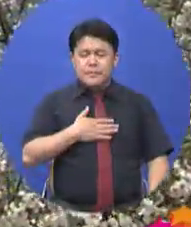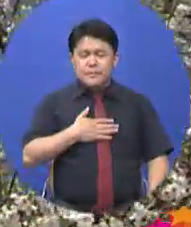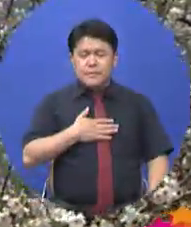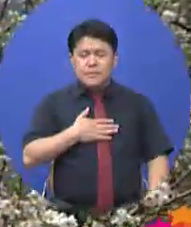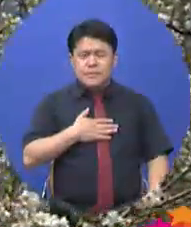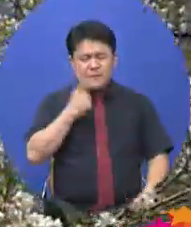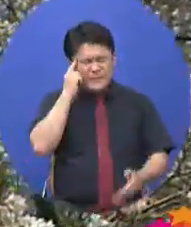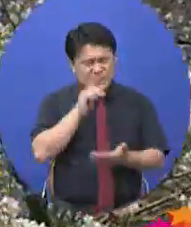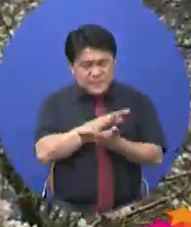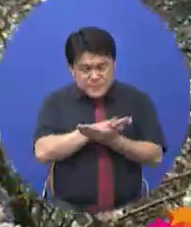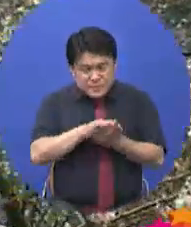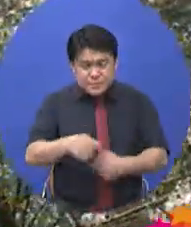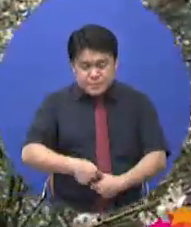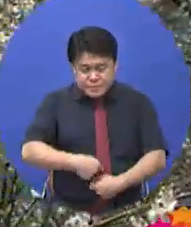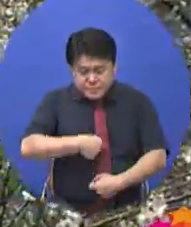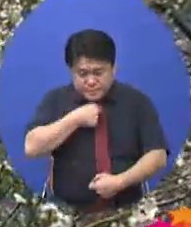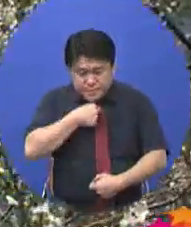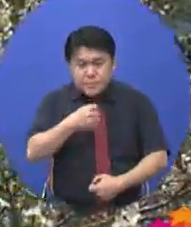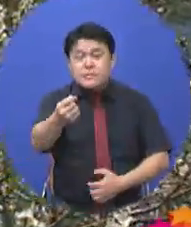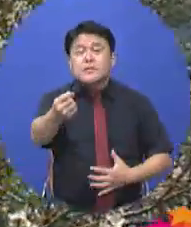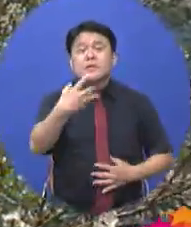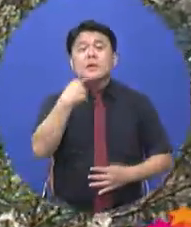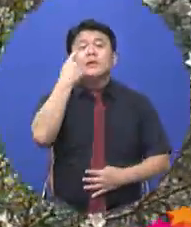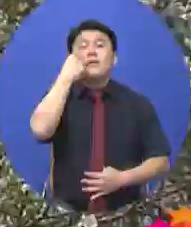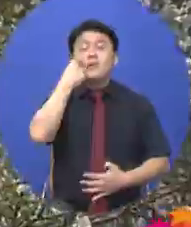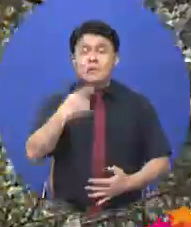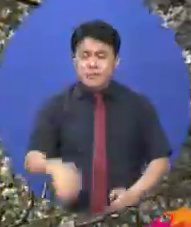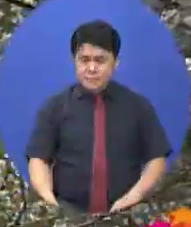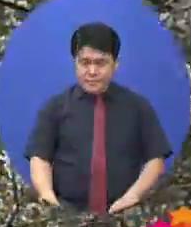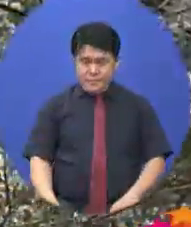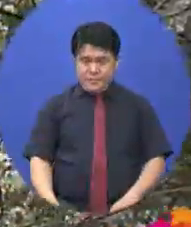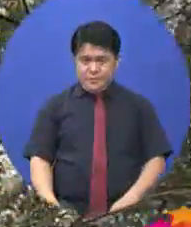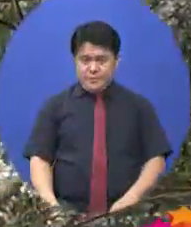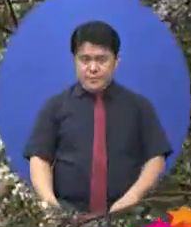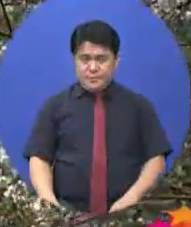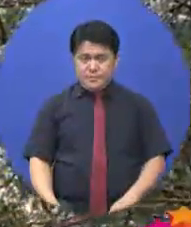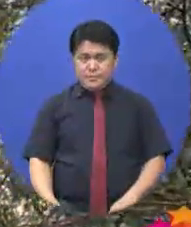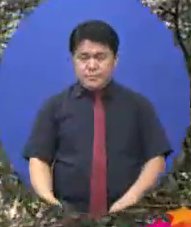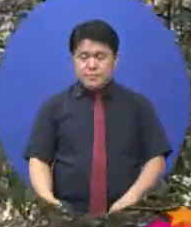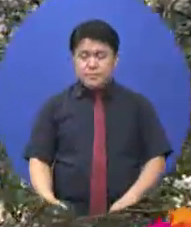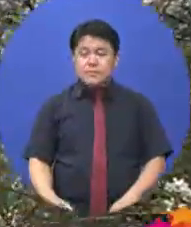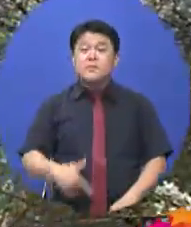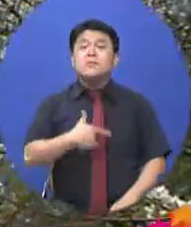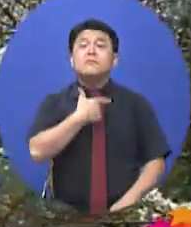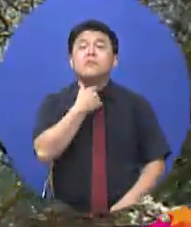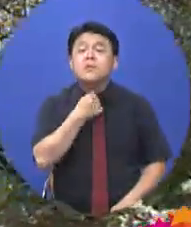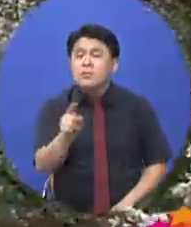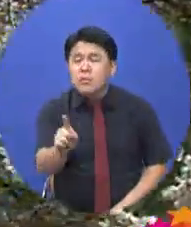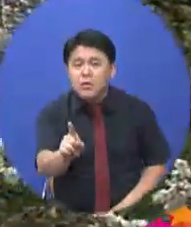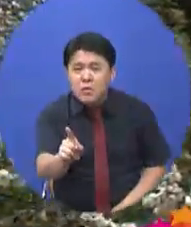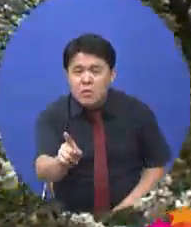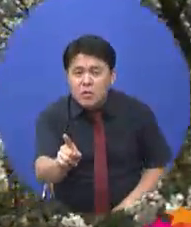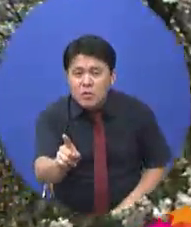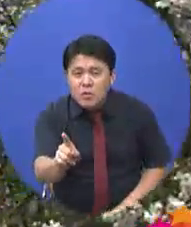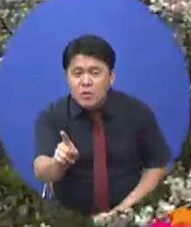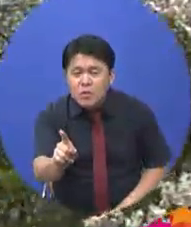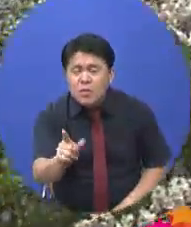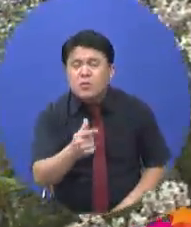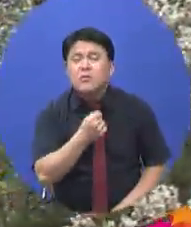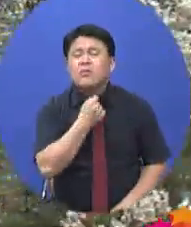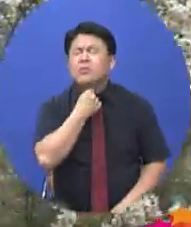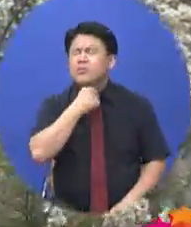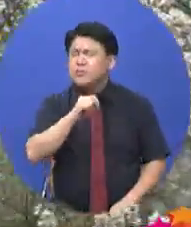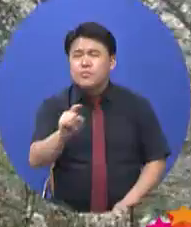가슴을 묶어놓고 어디 한번 말해봐요 나에게